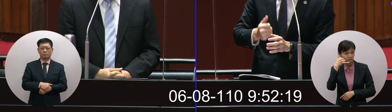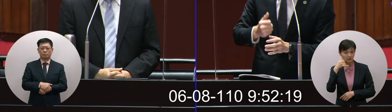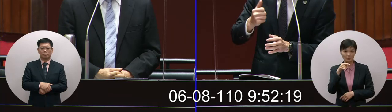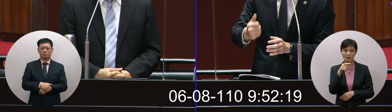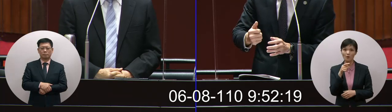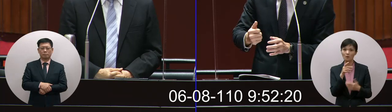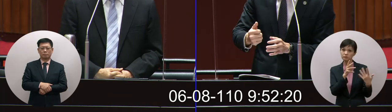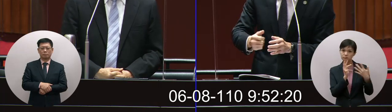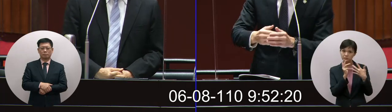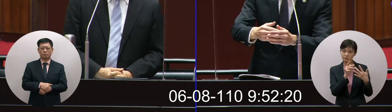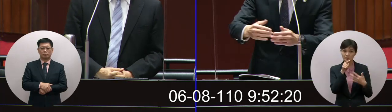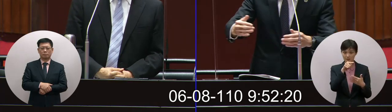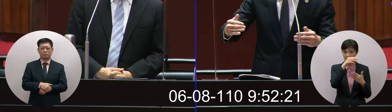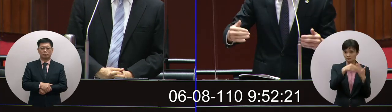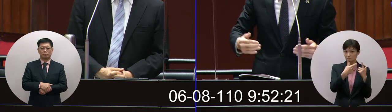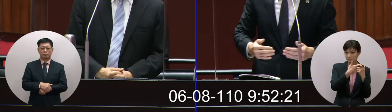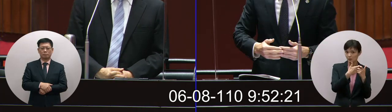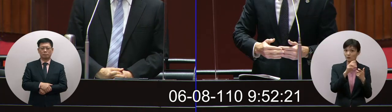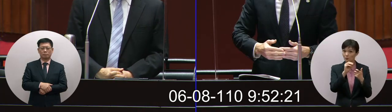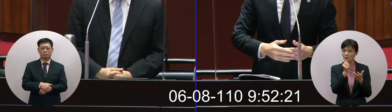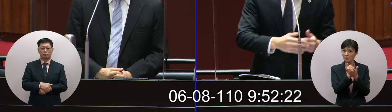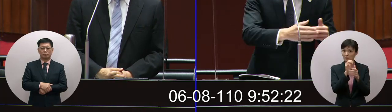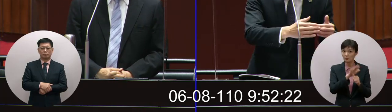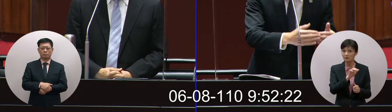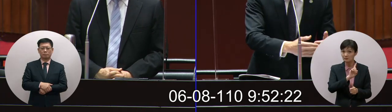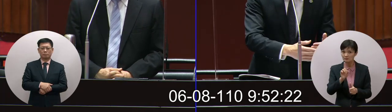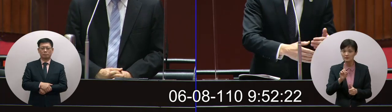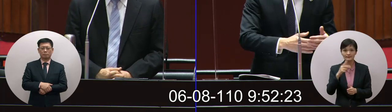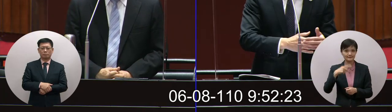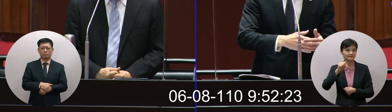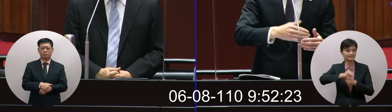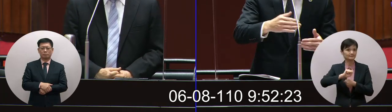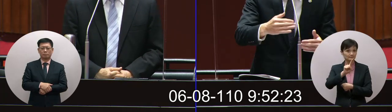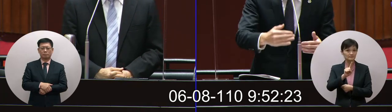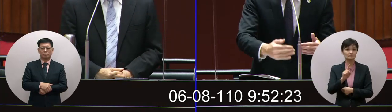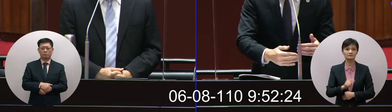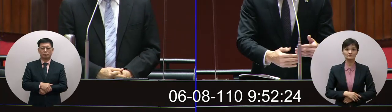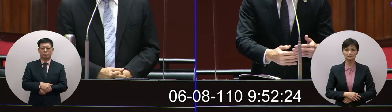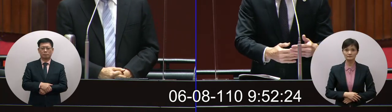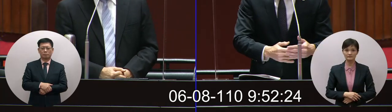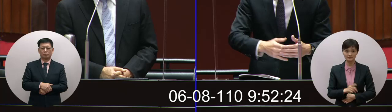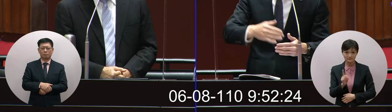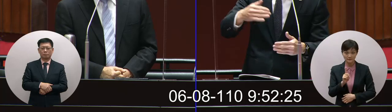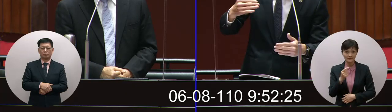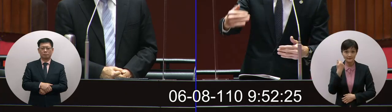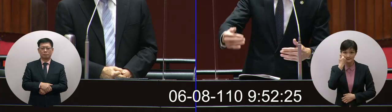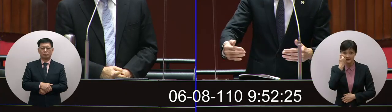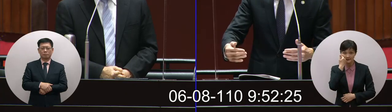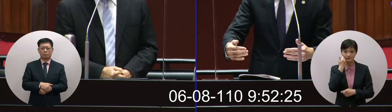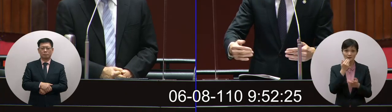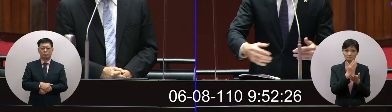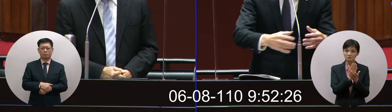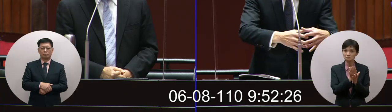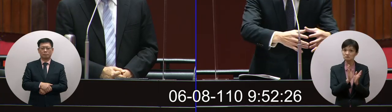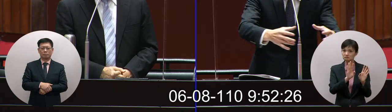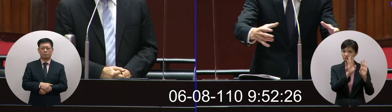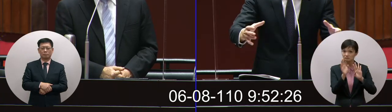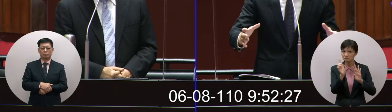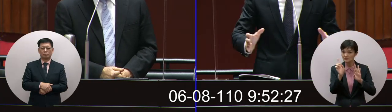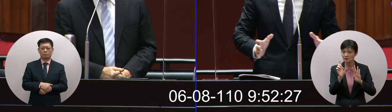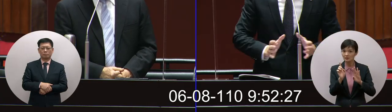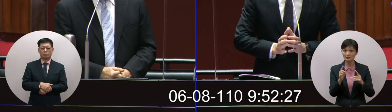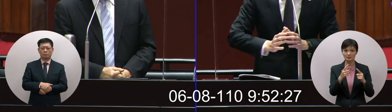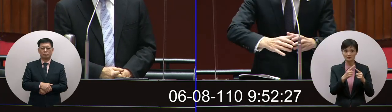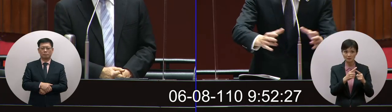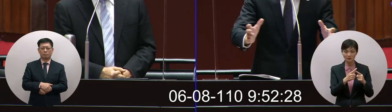格无符合资格以外，咱统计一下。哪一款的人，哪一款的种类，吼、哦，有偌济人，同